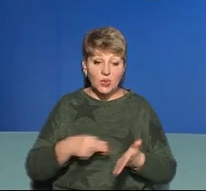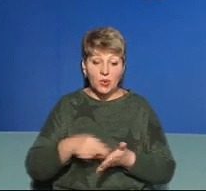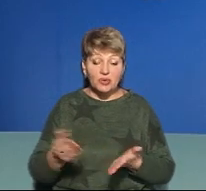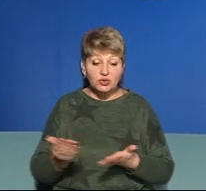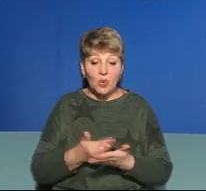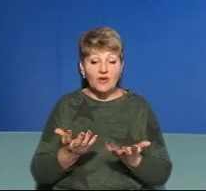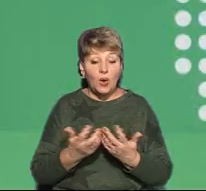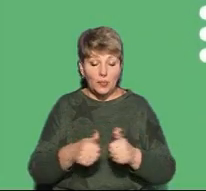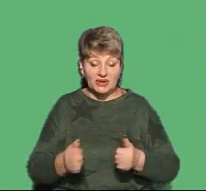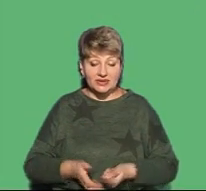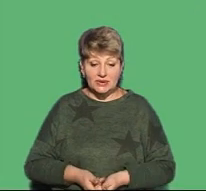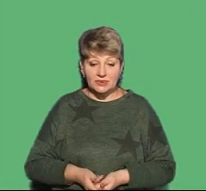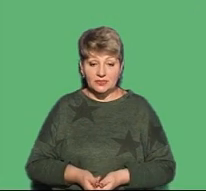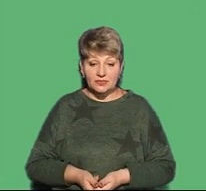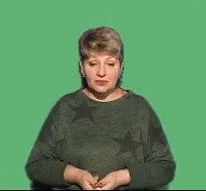нове обладнання.